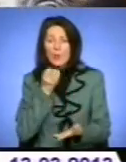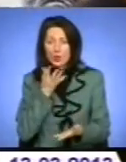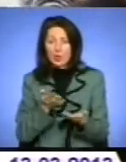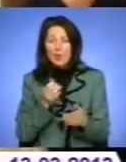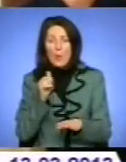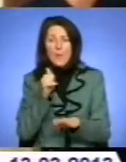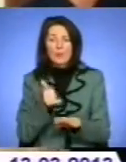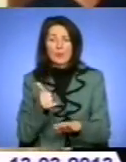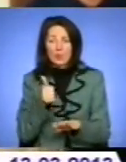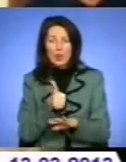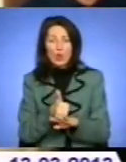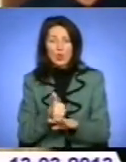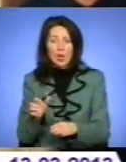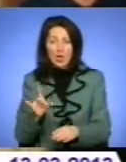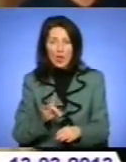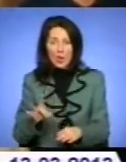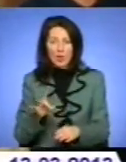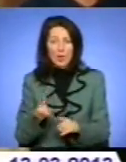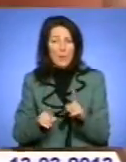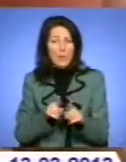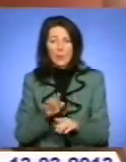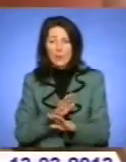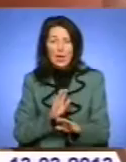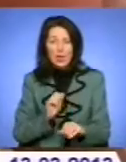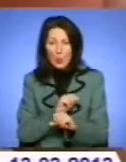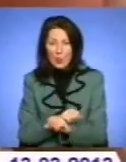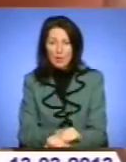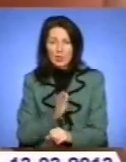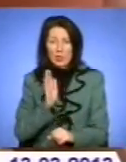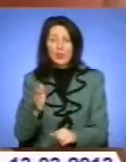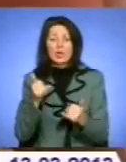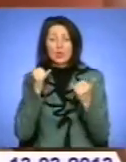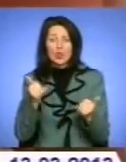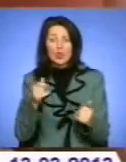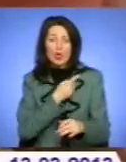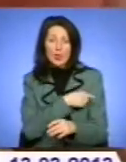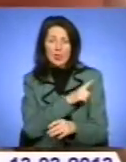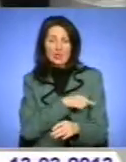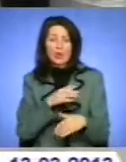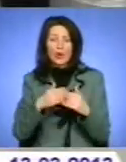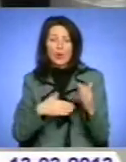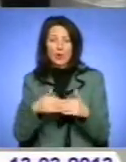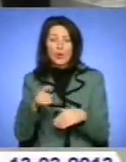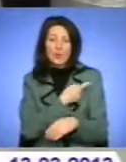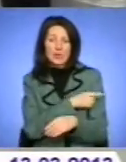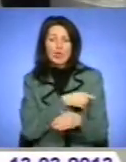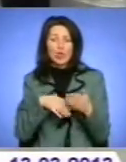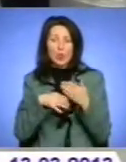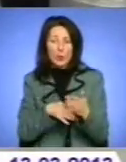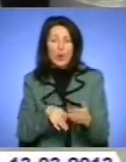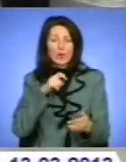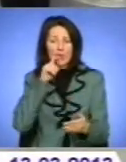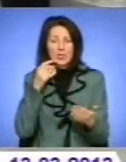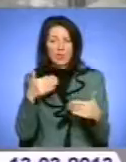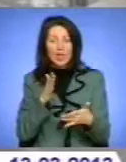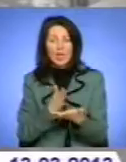регіонах, тому перетворень у системі не припинятимуть. Майбутнє за сучасною медициною та кваліфікованою та ефективною допомогою. В Україні вже з'явилися підприємства,